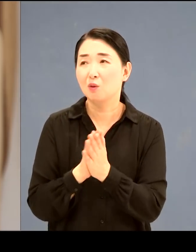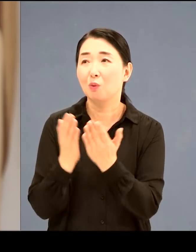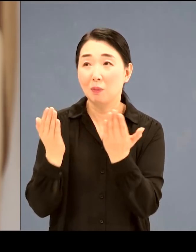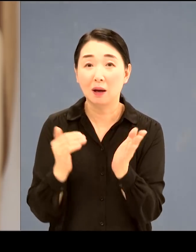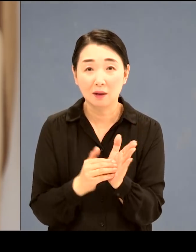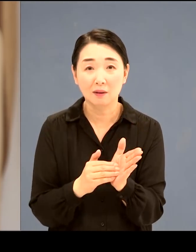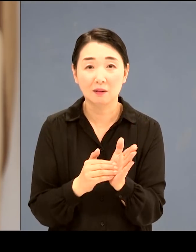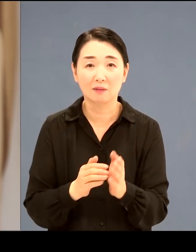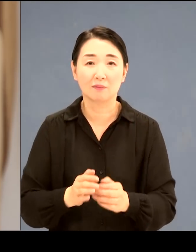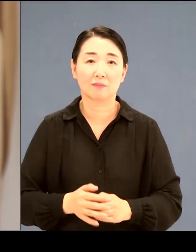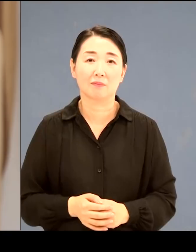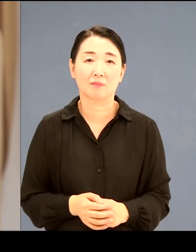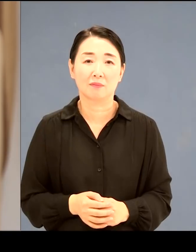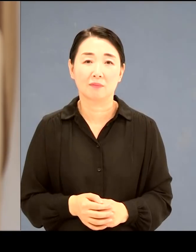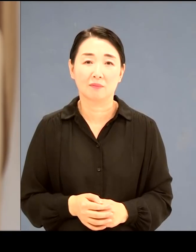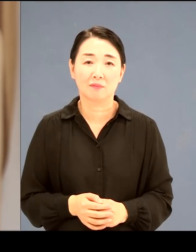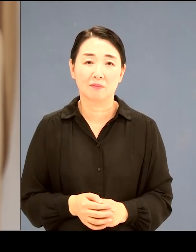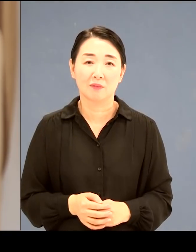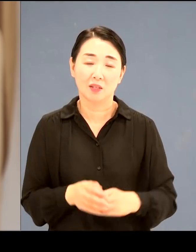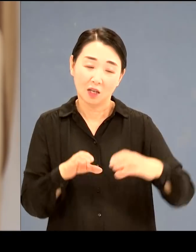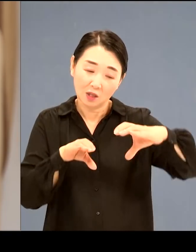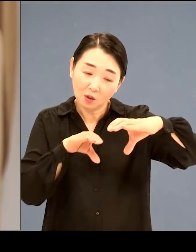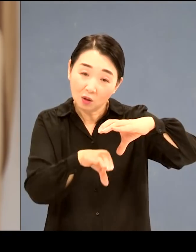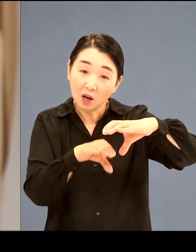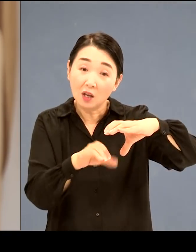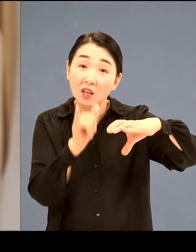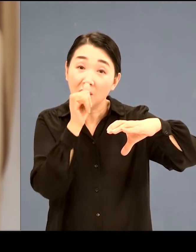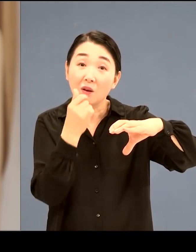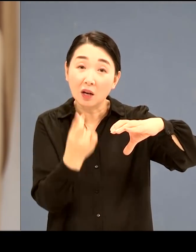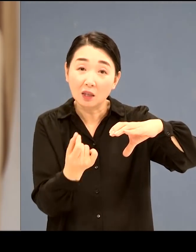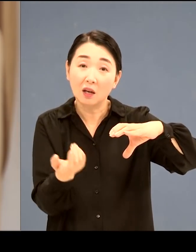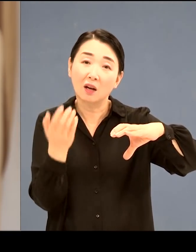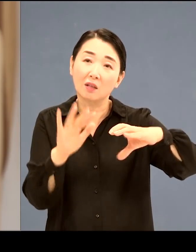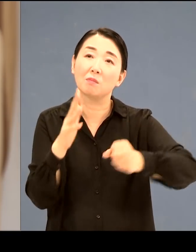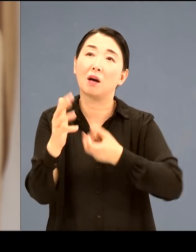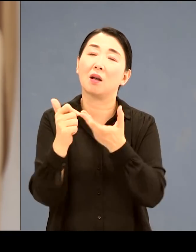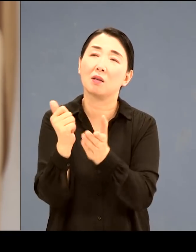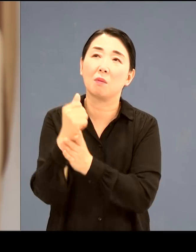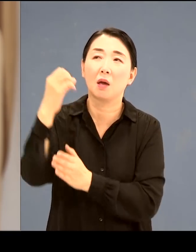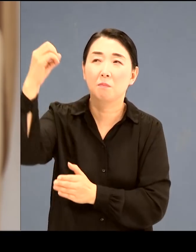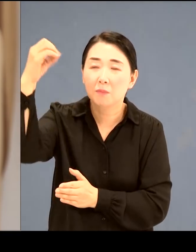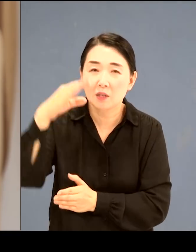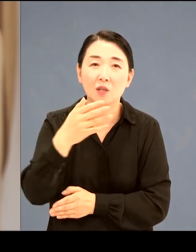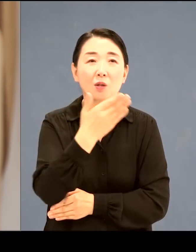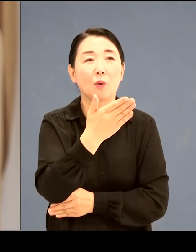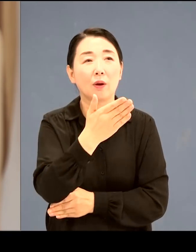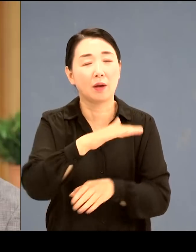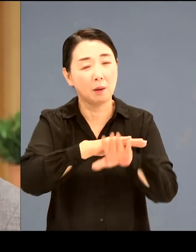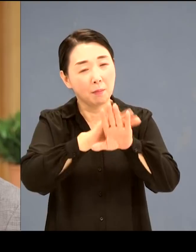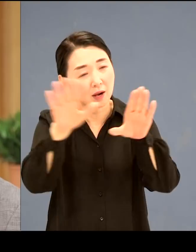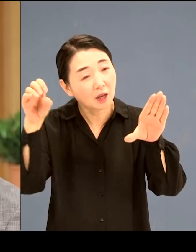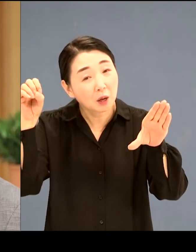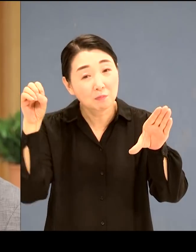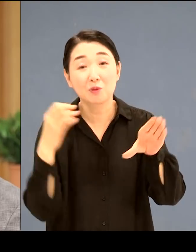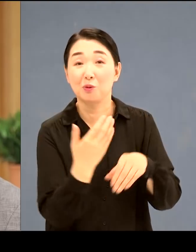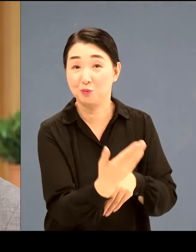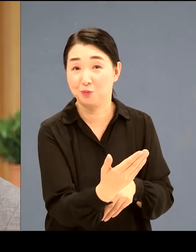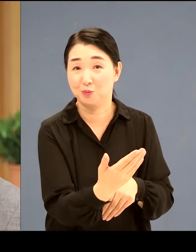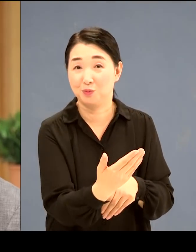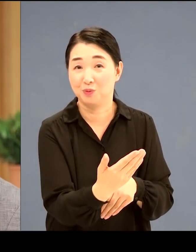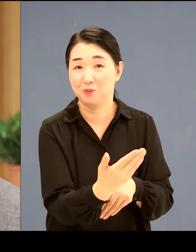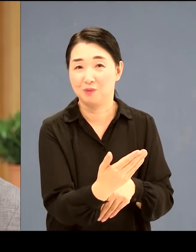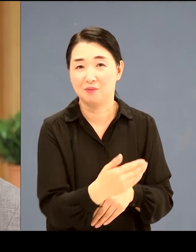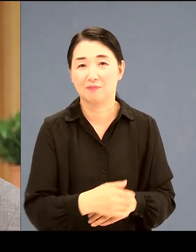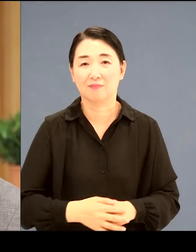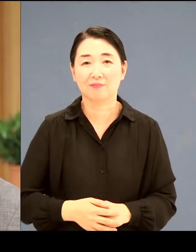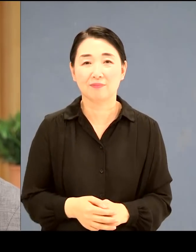받았는데 터널 안에 있는 것 같지만 하나님의 빛이 이제 너에게 비칠 것이다라고.